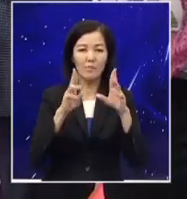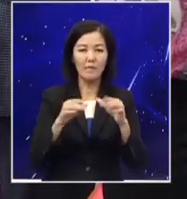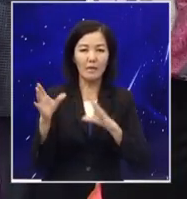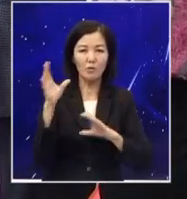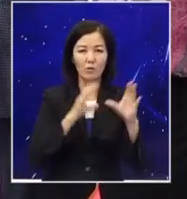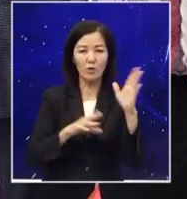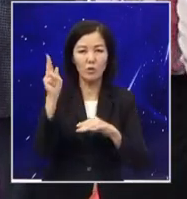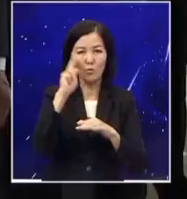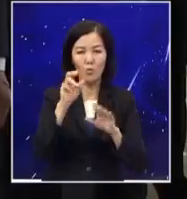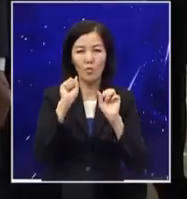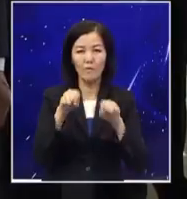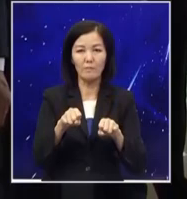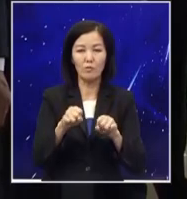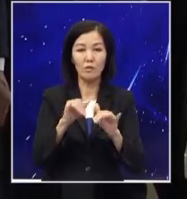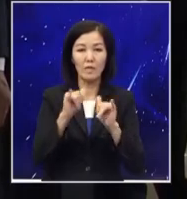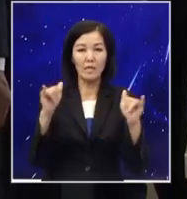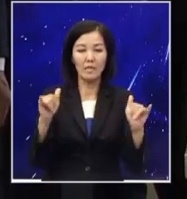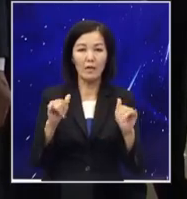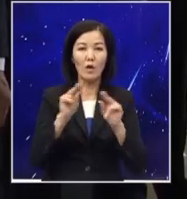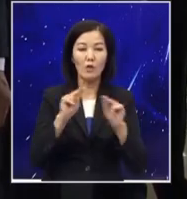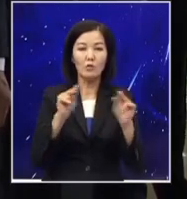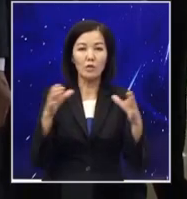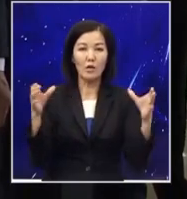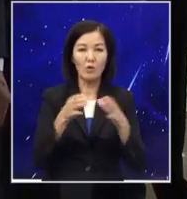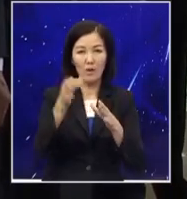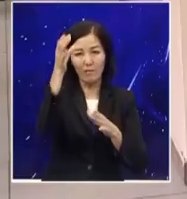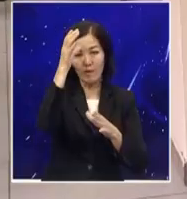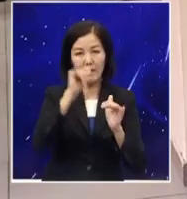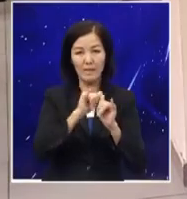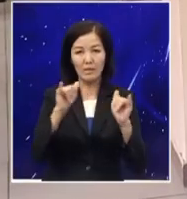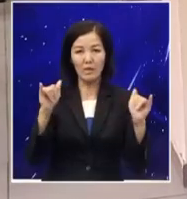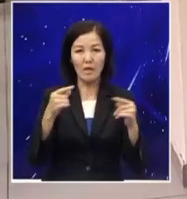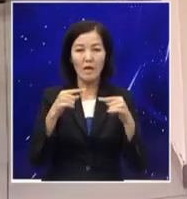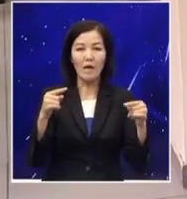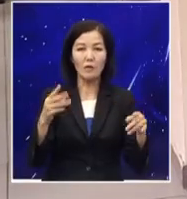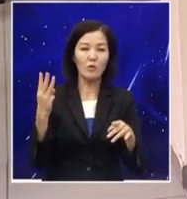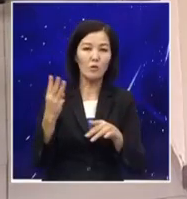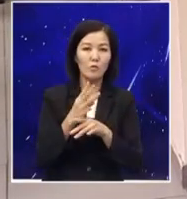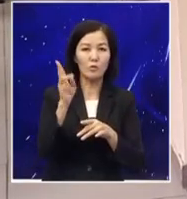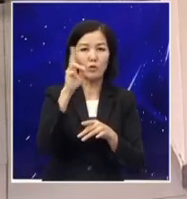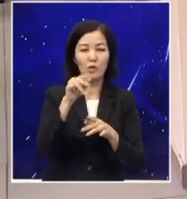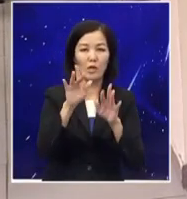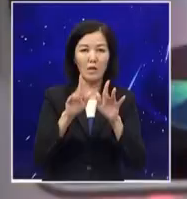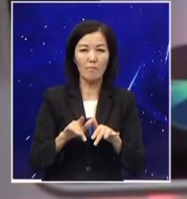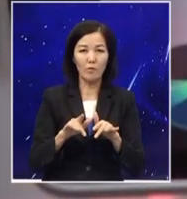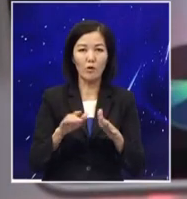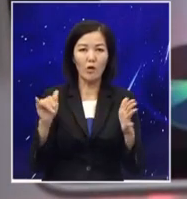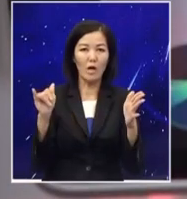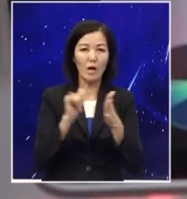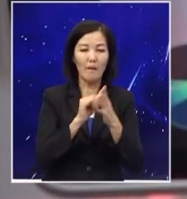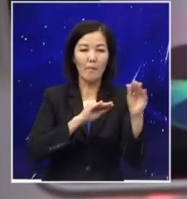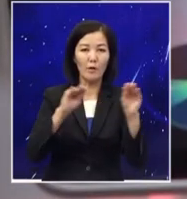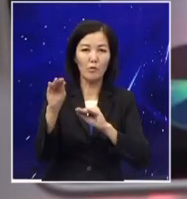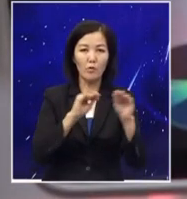студенттерінің оқу мүмкіндіктері еселенді. Ұстаздар құрамының біліктілігі жетілдіріліп, түрлі үшті форматтағы компьютерлік қондырғы және